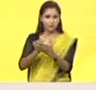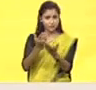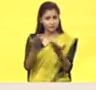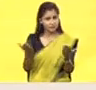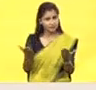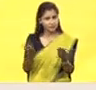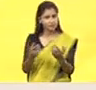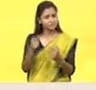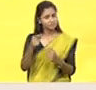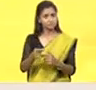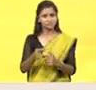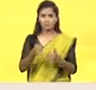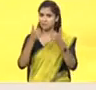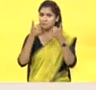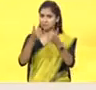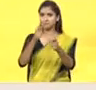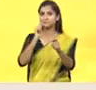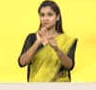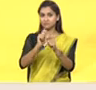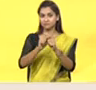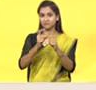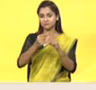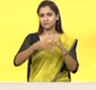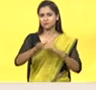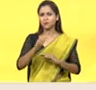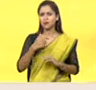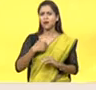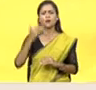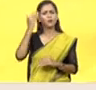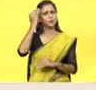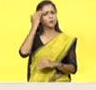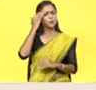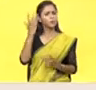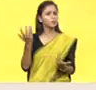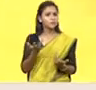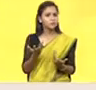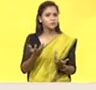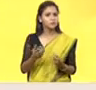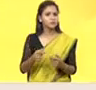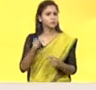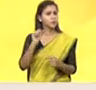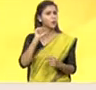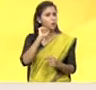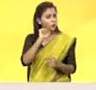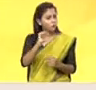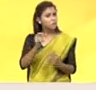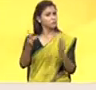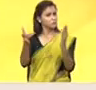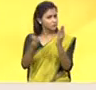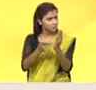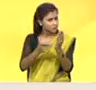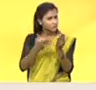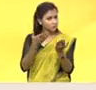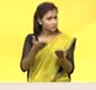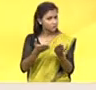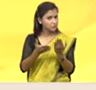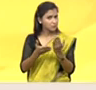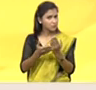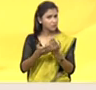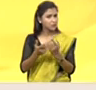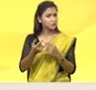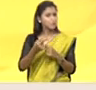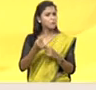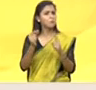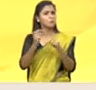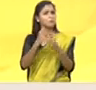आप इतना अच्छा काम कर रहे हैं, मैं ये भी जानना चाहता हूं कि आपकी इस टेक्नोलॉजी का प्रिसीजन कितना